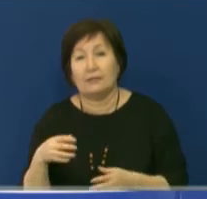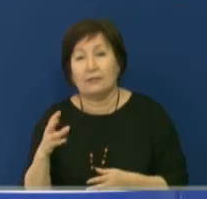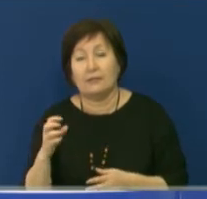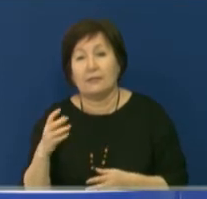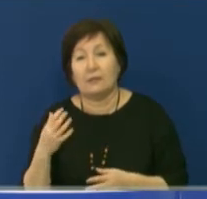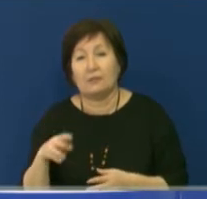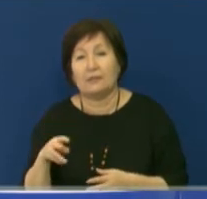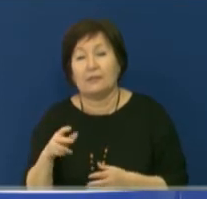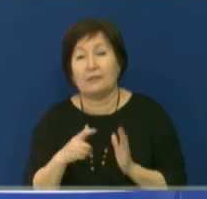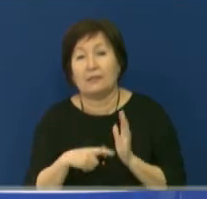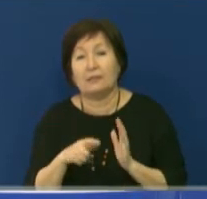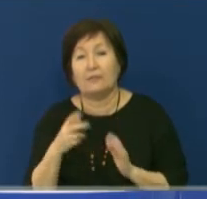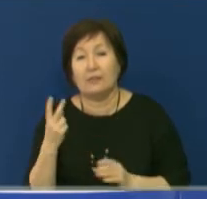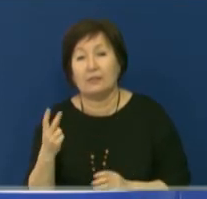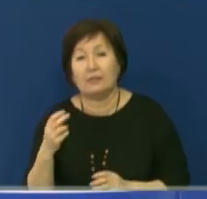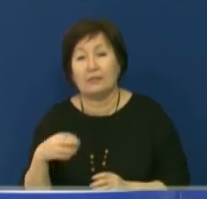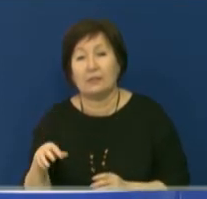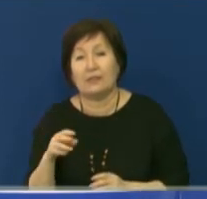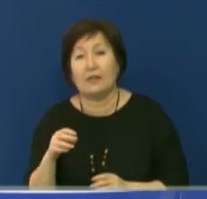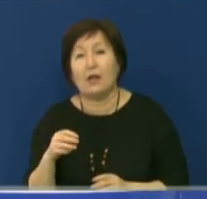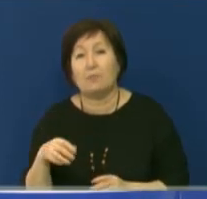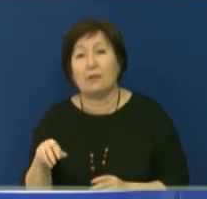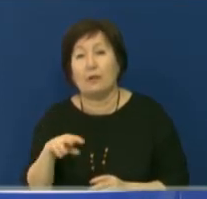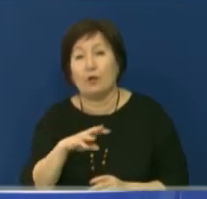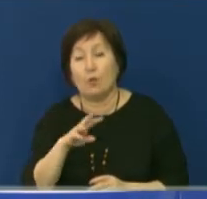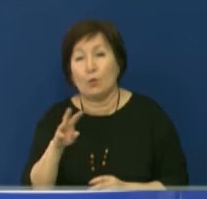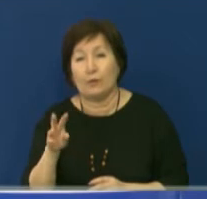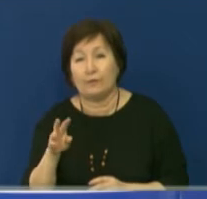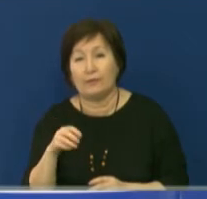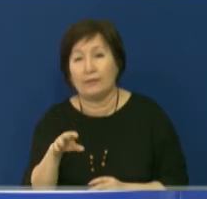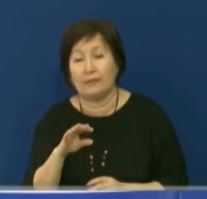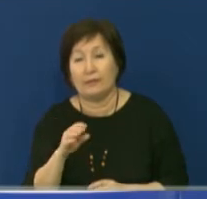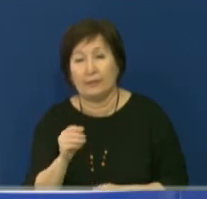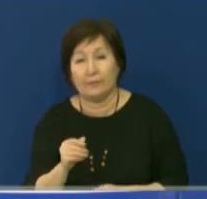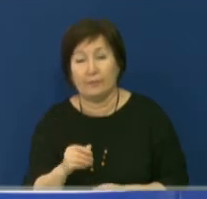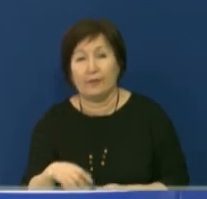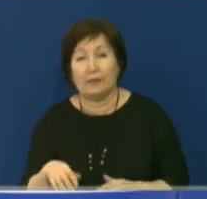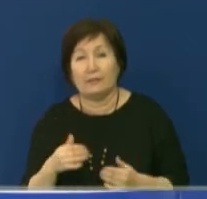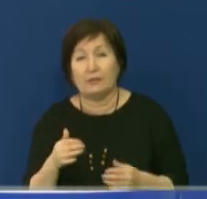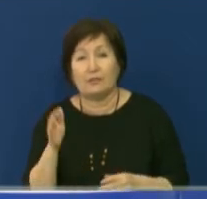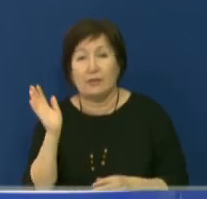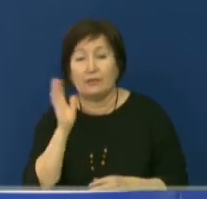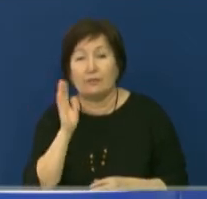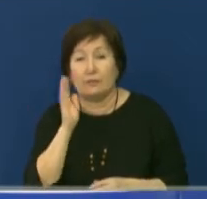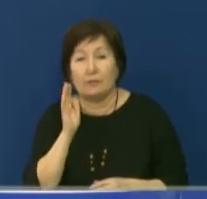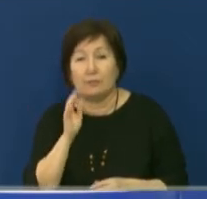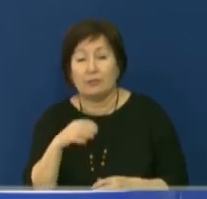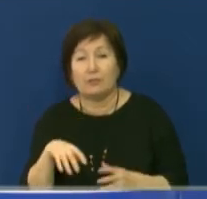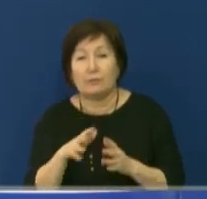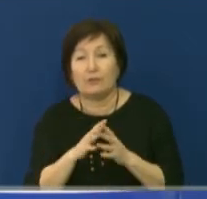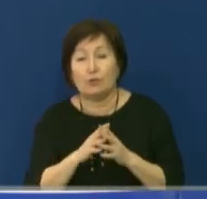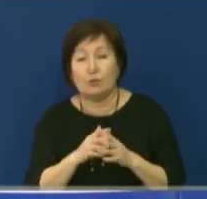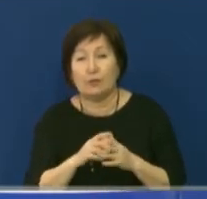372,5 миллионов тенге. Из 683 сел региона 529 обеспечены водой. В рамках программы